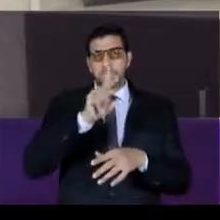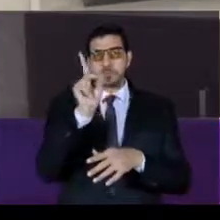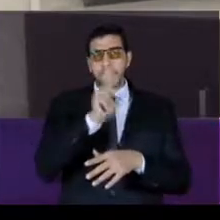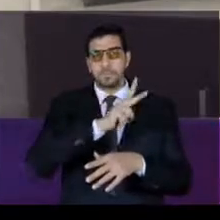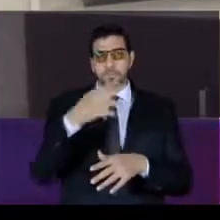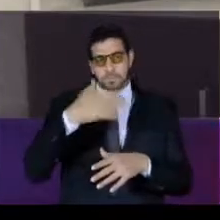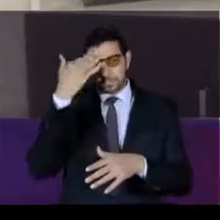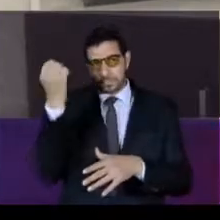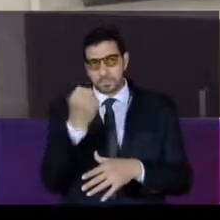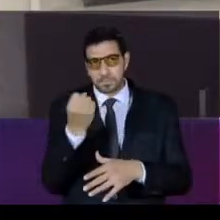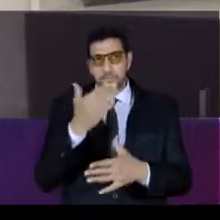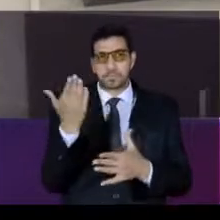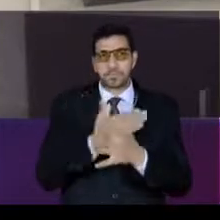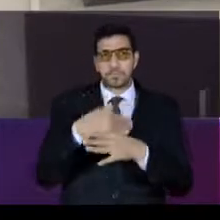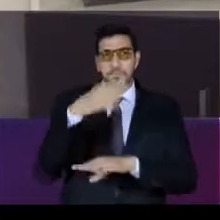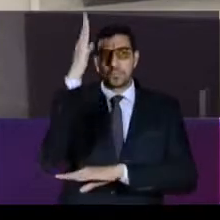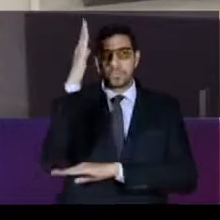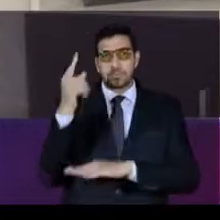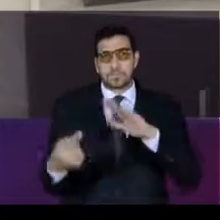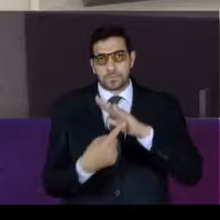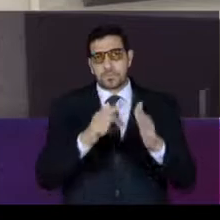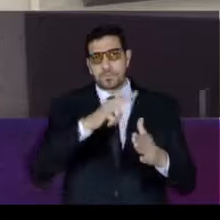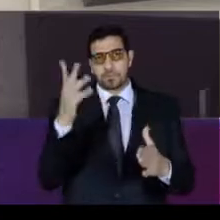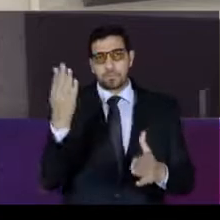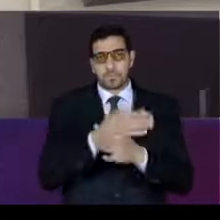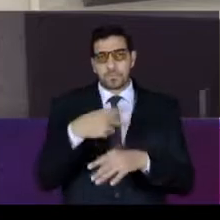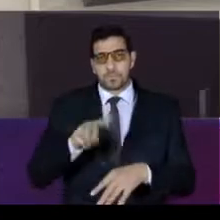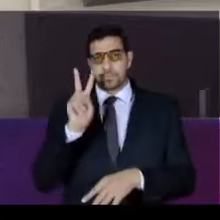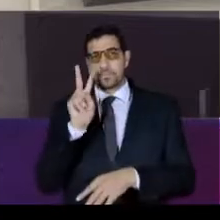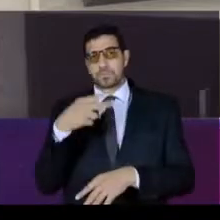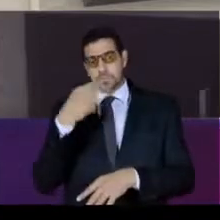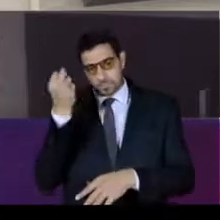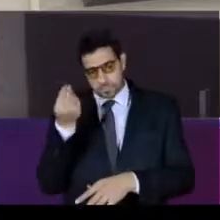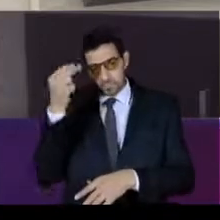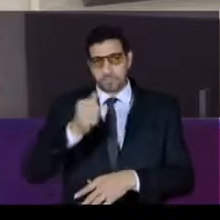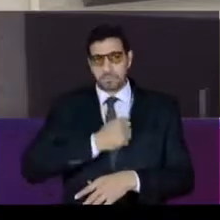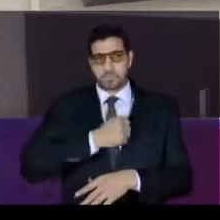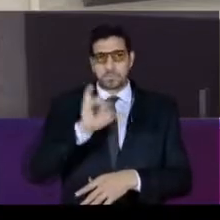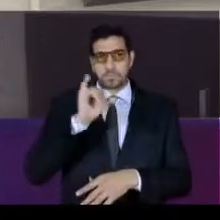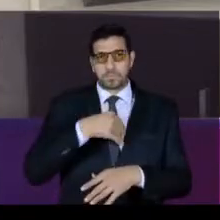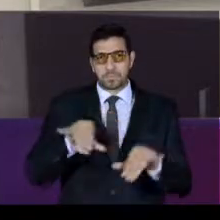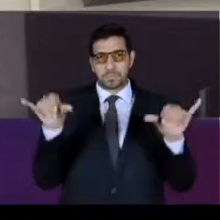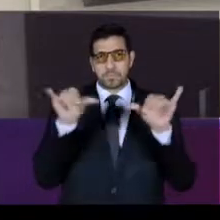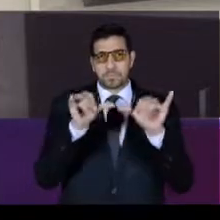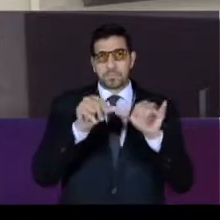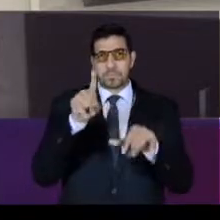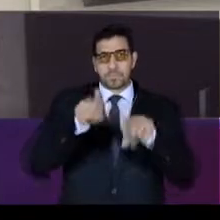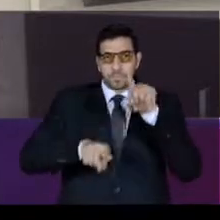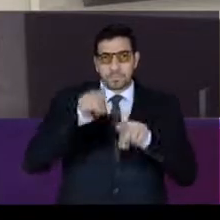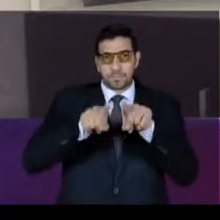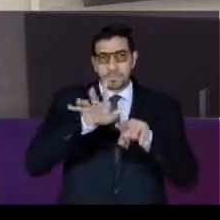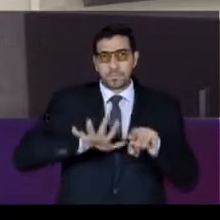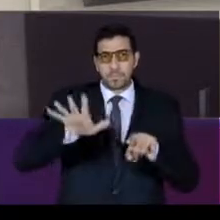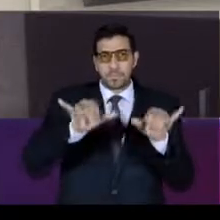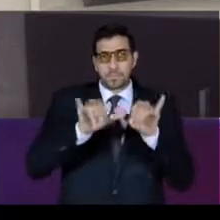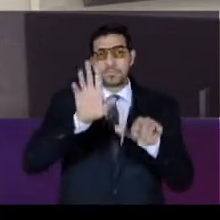دكتور محتاج يبقى له مصدر او راي، بحيث ان في الاخر لو انا شفت راي على السوشيال ميديا مش مشكله، يعني مش لازم يبقى كل اراء السوشيال ميديا غلط،